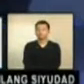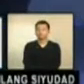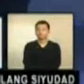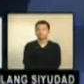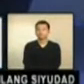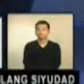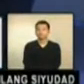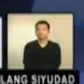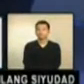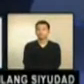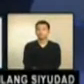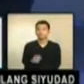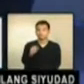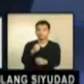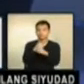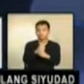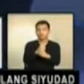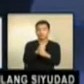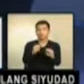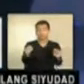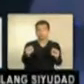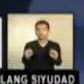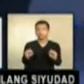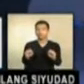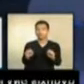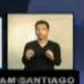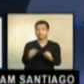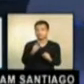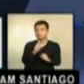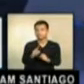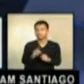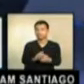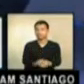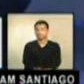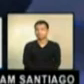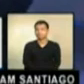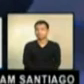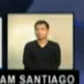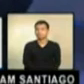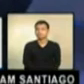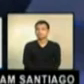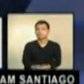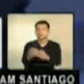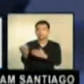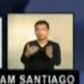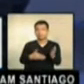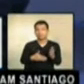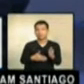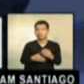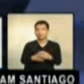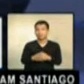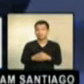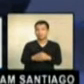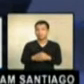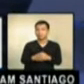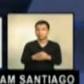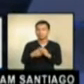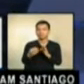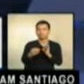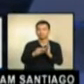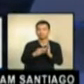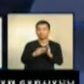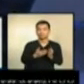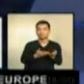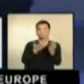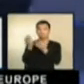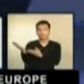sa masecure sila doon sa lugar na yun. Yes, po. Ginagarantin niyo po yan? Yes, po. Okay. Kasi yan po ang dahilan kung bakit napunta yung mga magulang at ipinagkakatiwala sa amin,